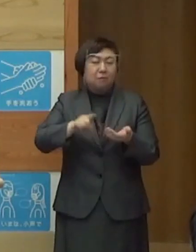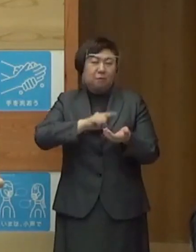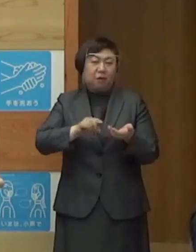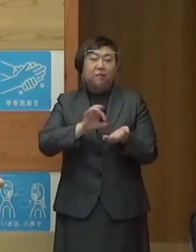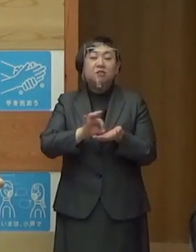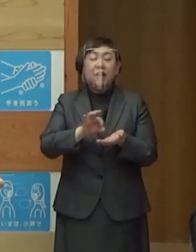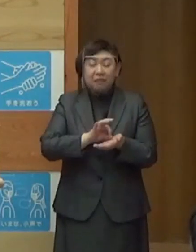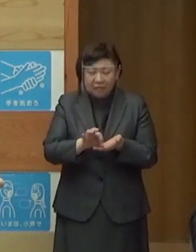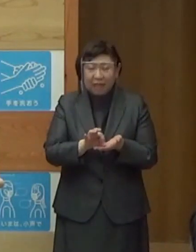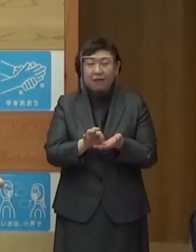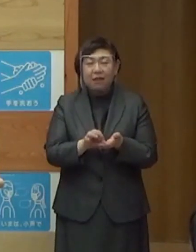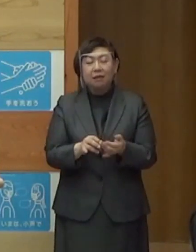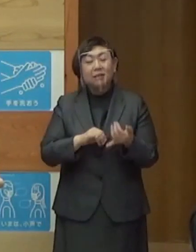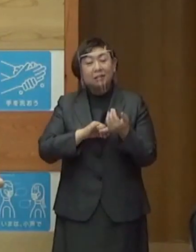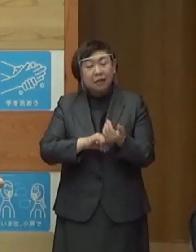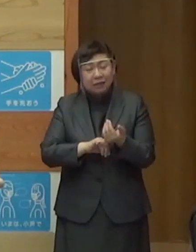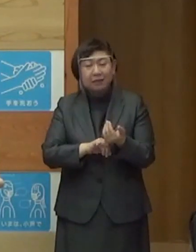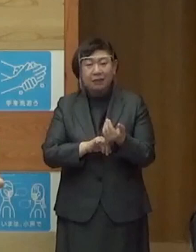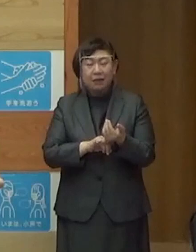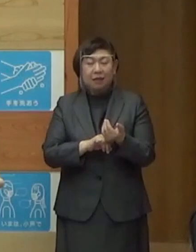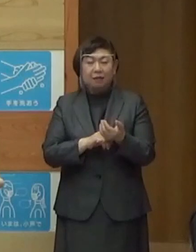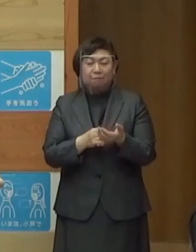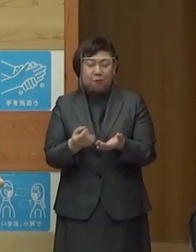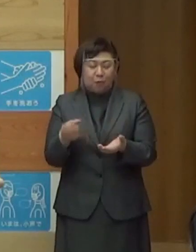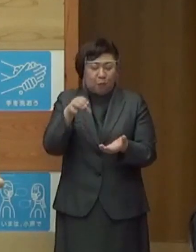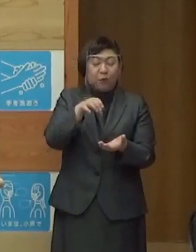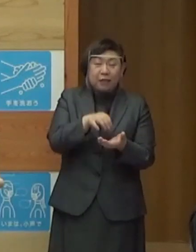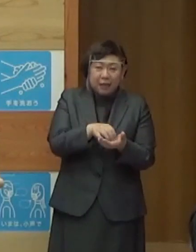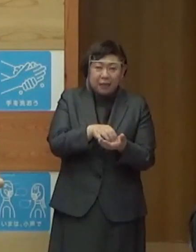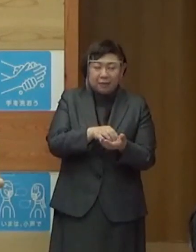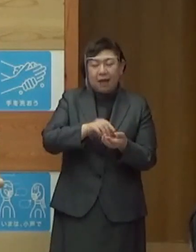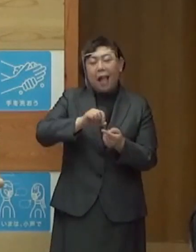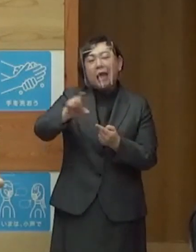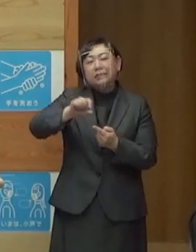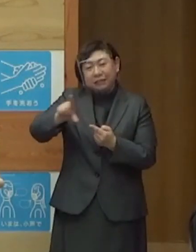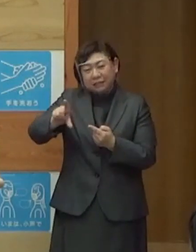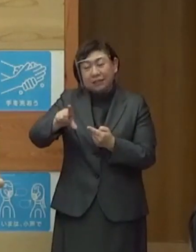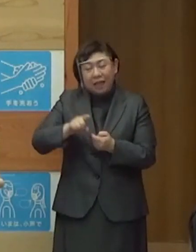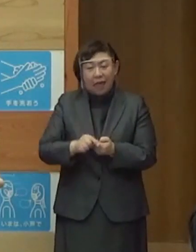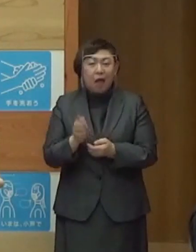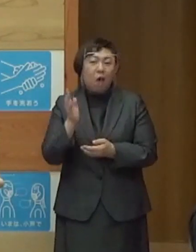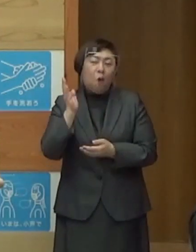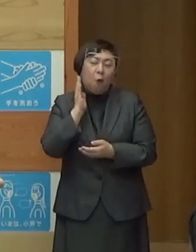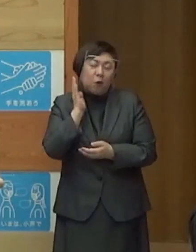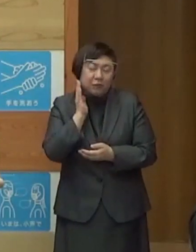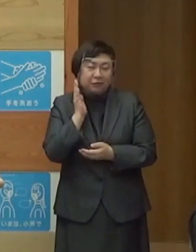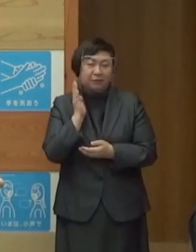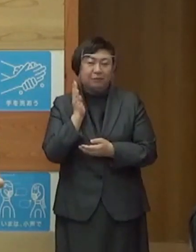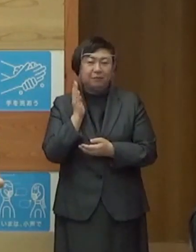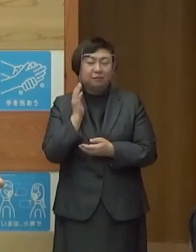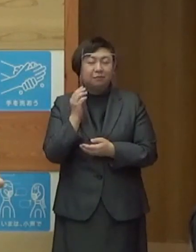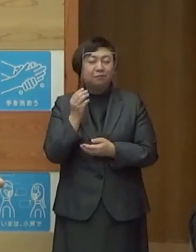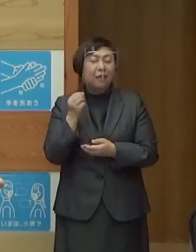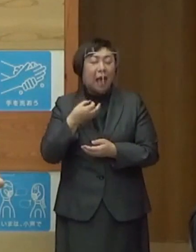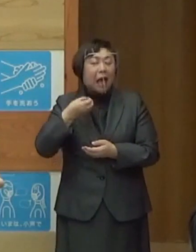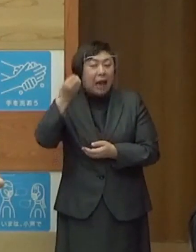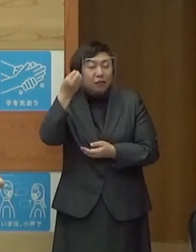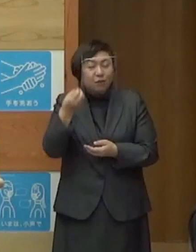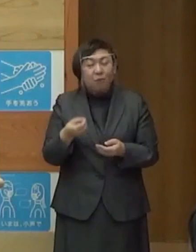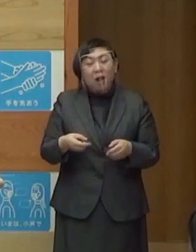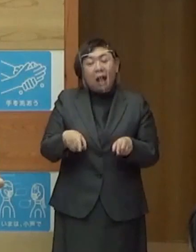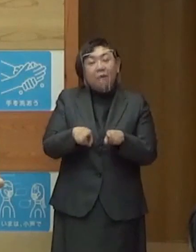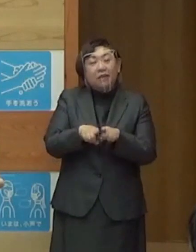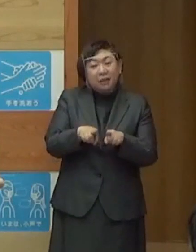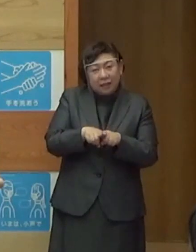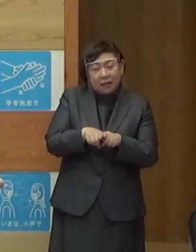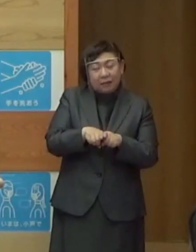タグを使って、ぜひ、投稿していただいて、美味しく味わっていただいたそういった感想なども添えて発